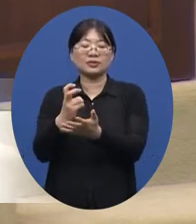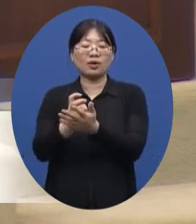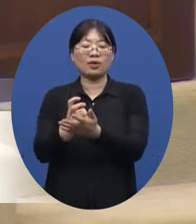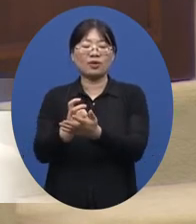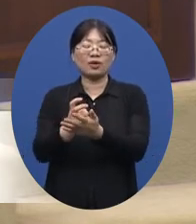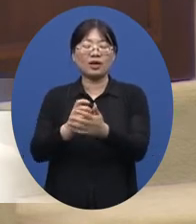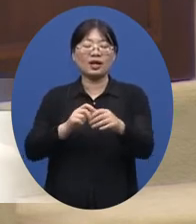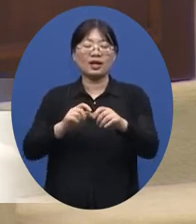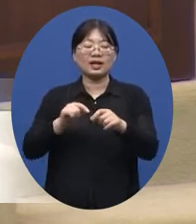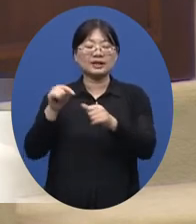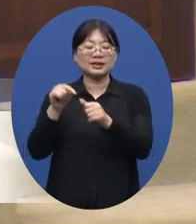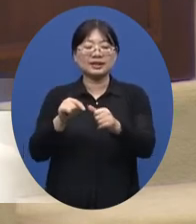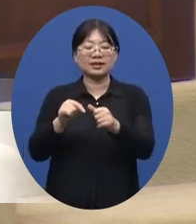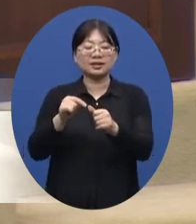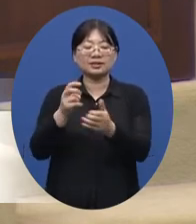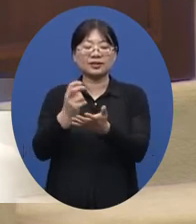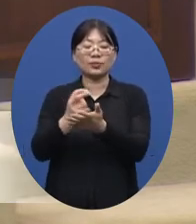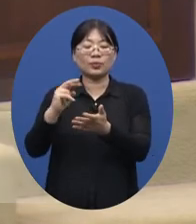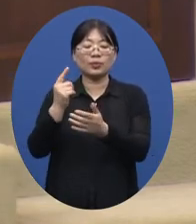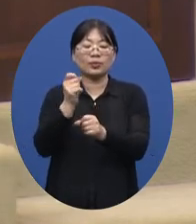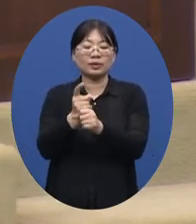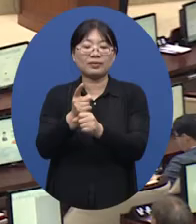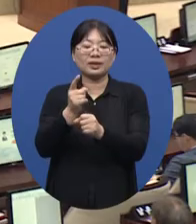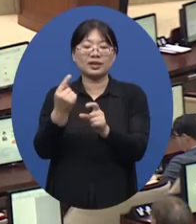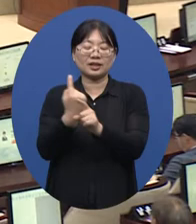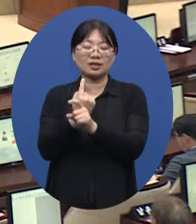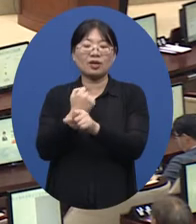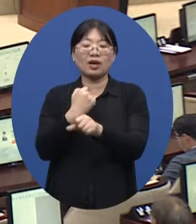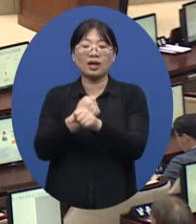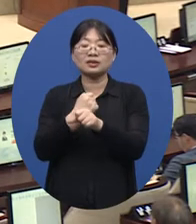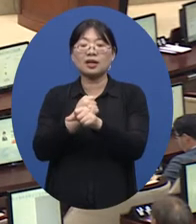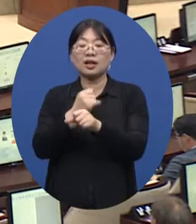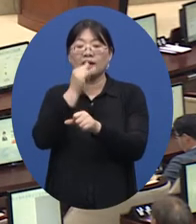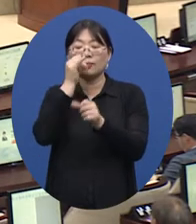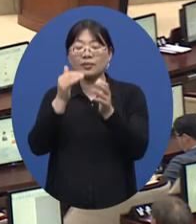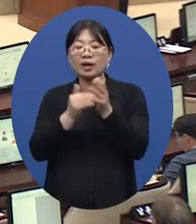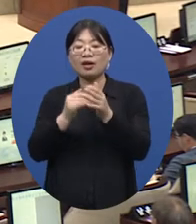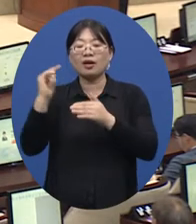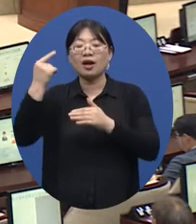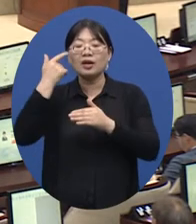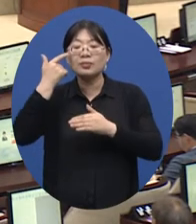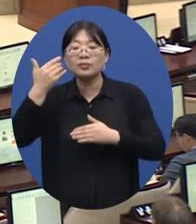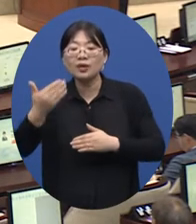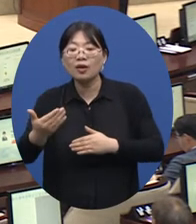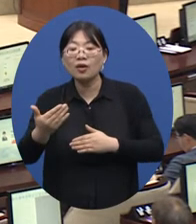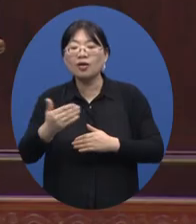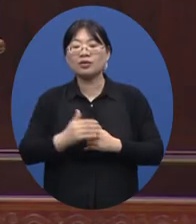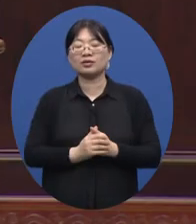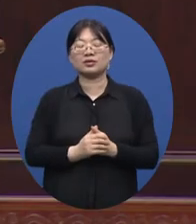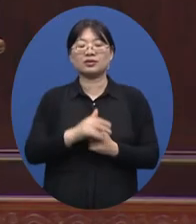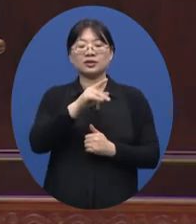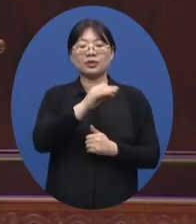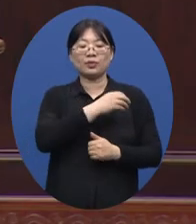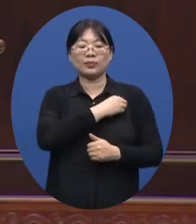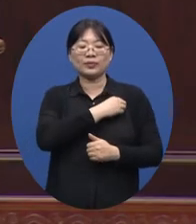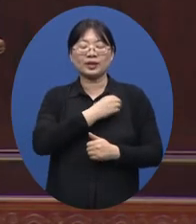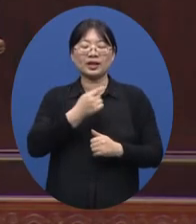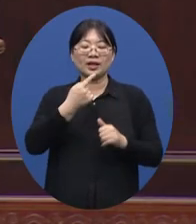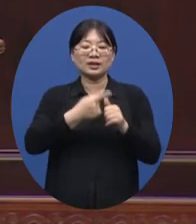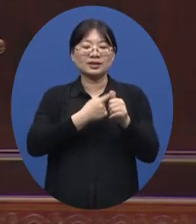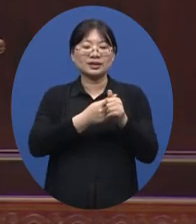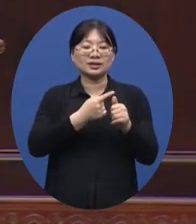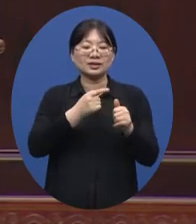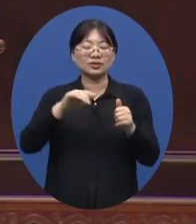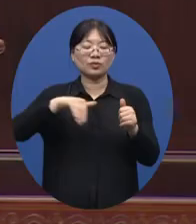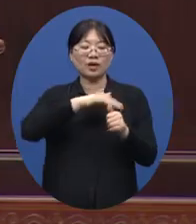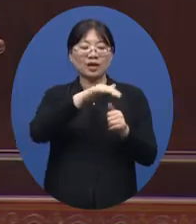것도 3월 20일 26일에 이미 해 노작 됩니다 다음 질의에 나선 송 지 용 의원은 친환경 급식 지원 센터 운영 위원회